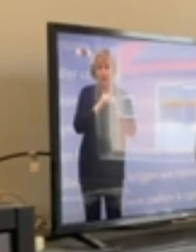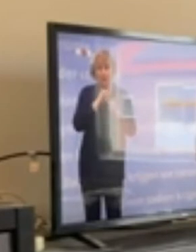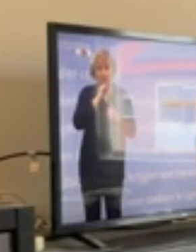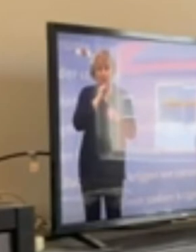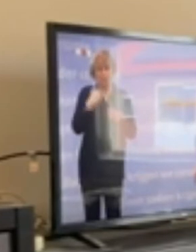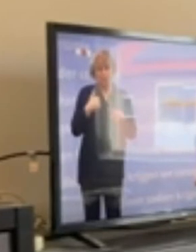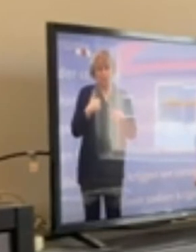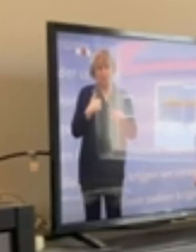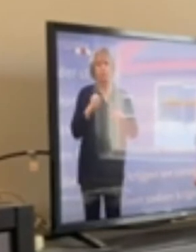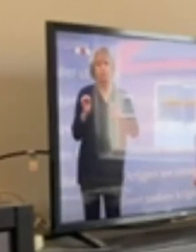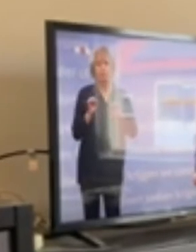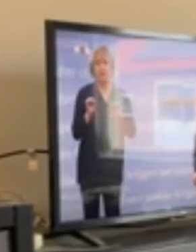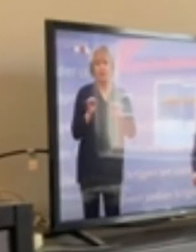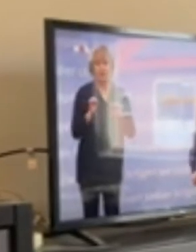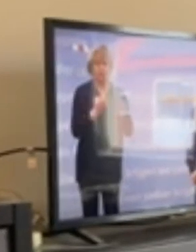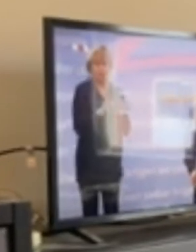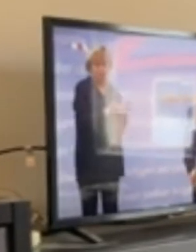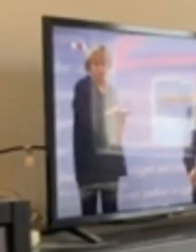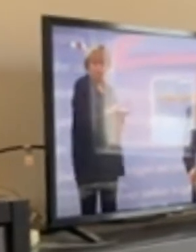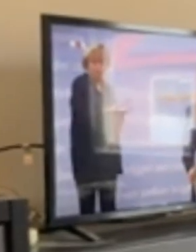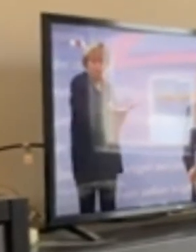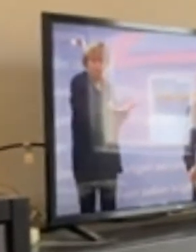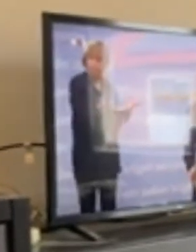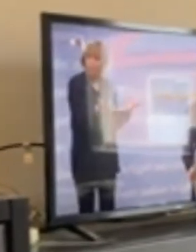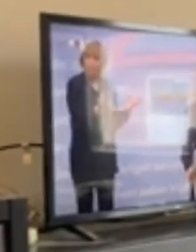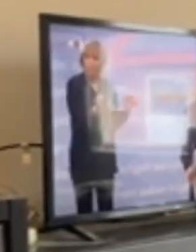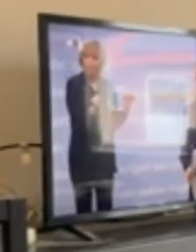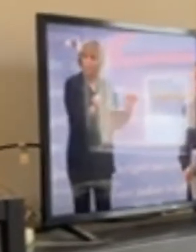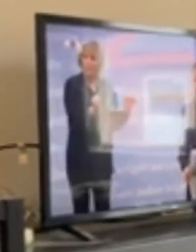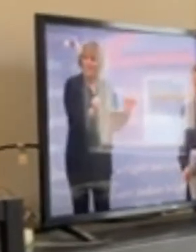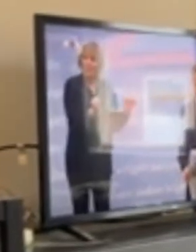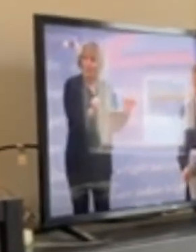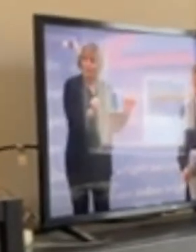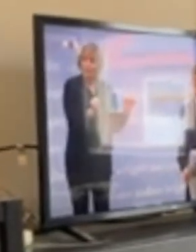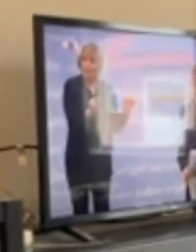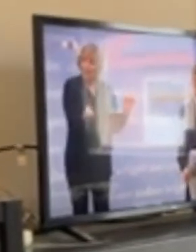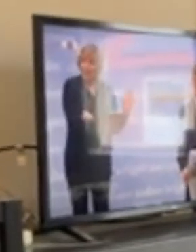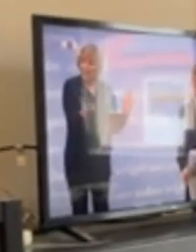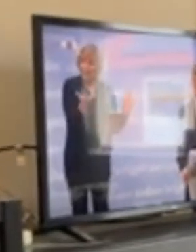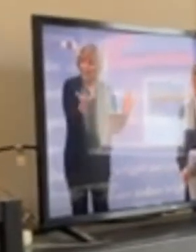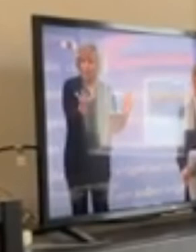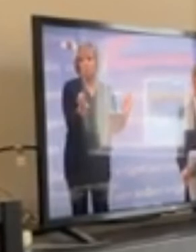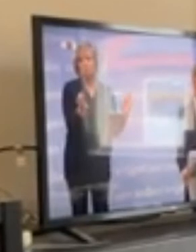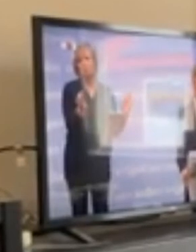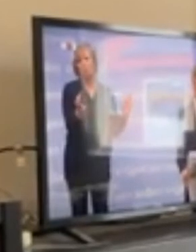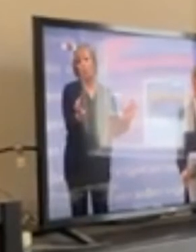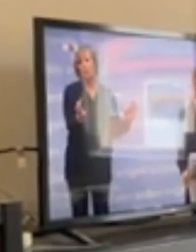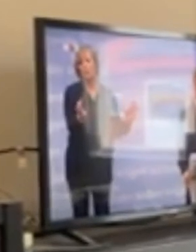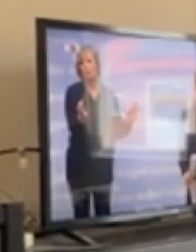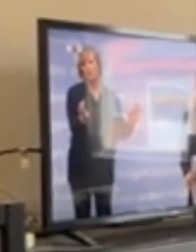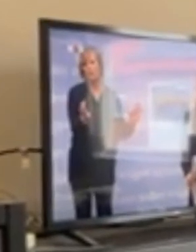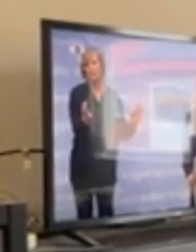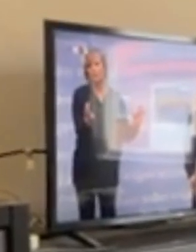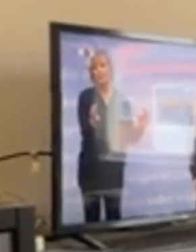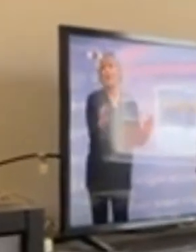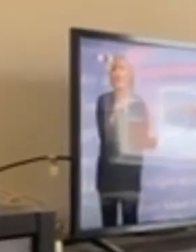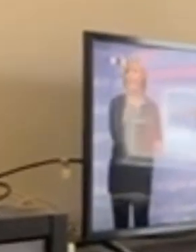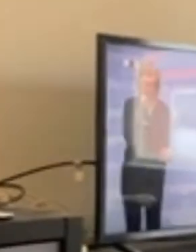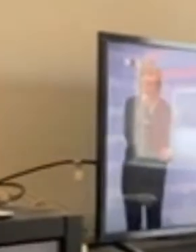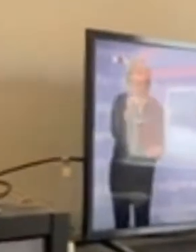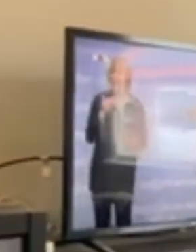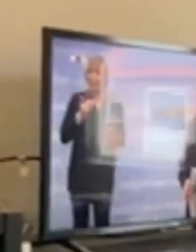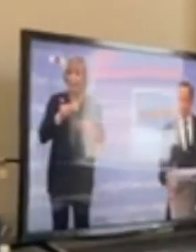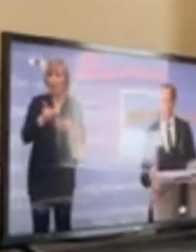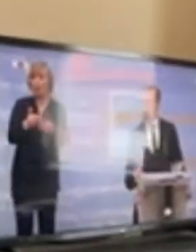En als we al die mensen beschermd hebben, dan zou dat natuurlijk een fantastisch begin van de lente zijn. Maar tot het zover